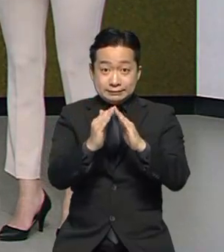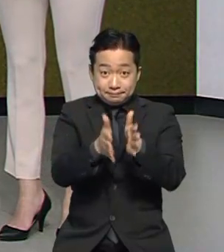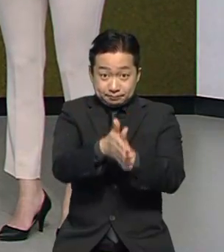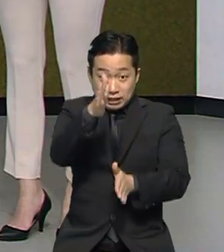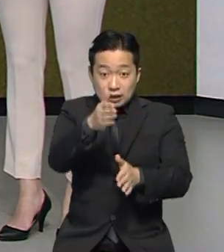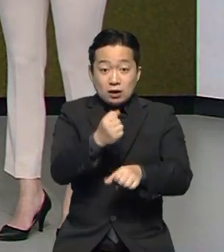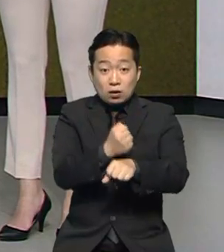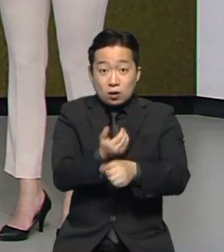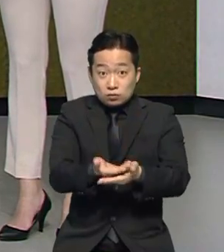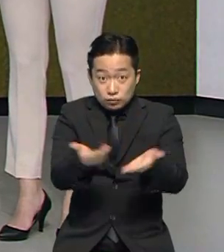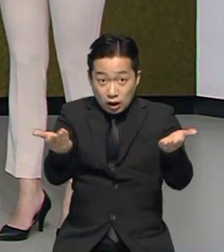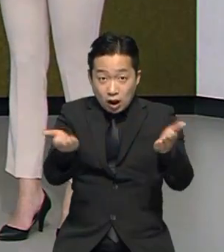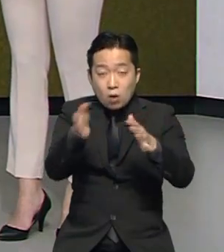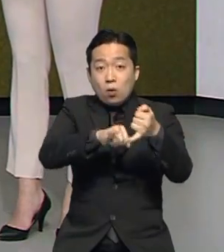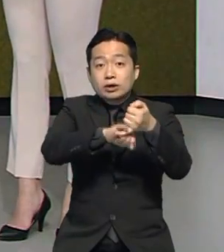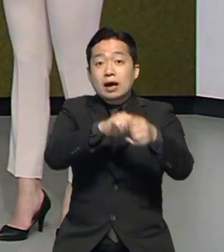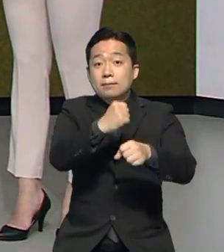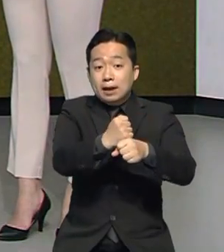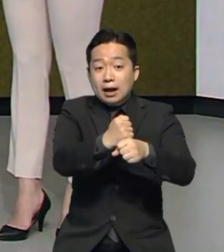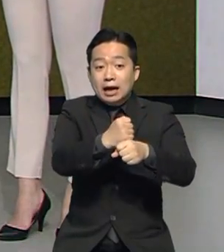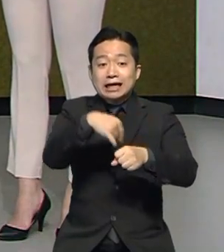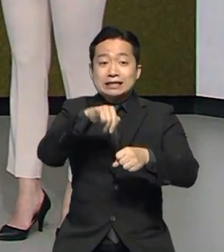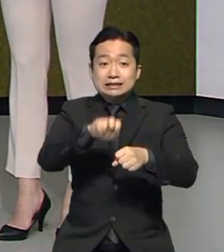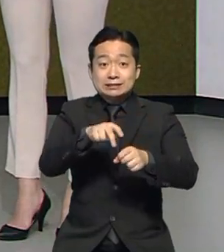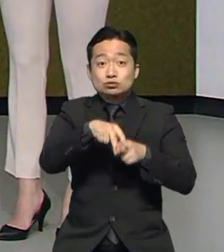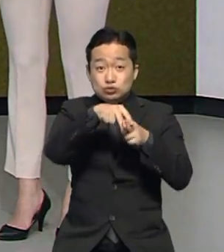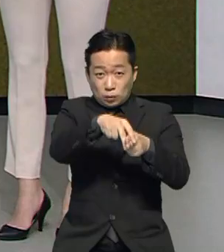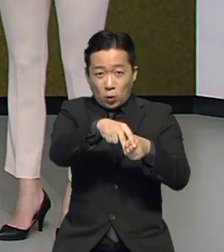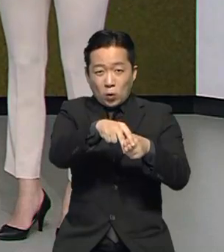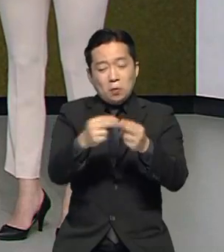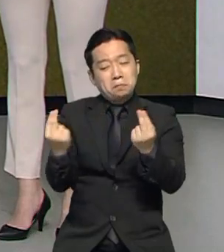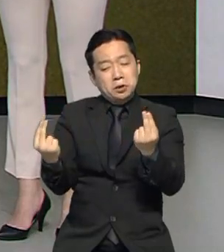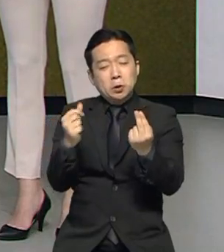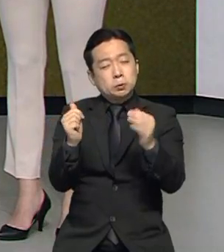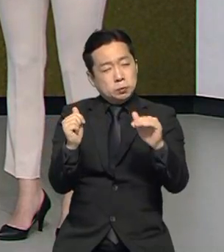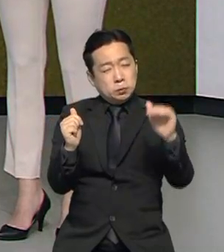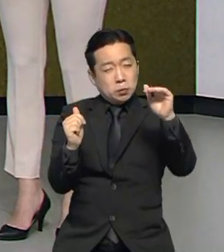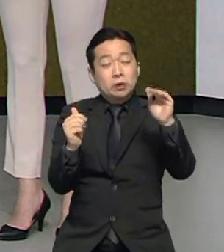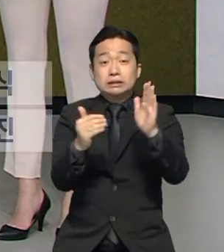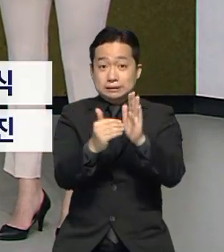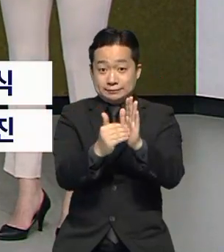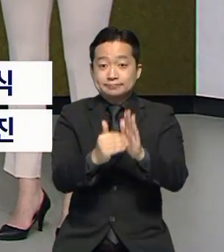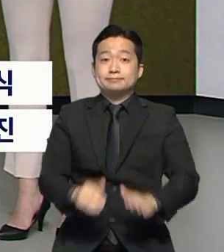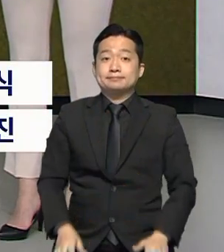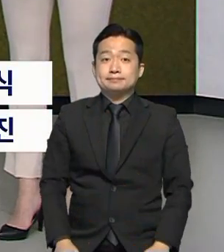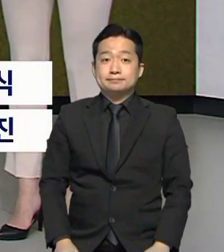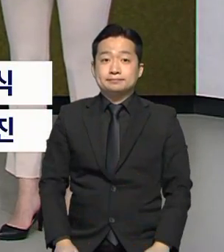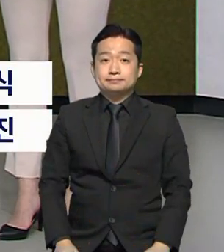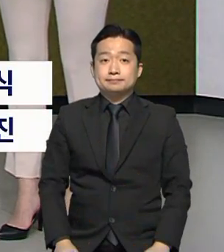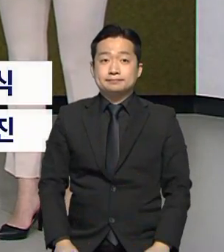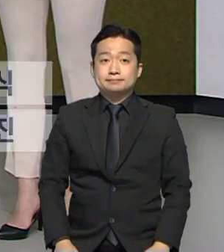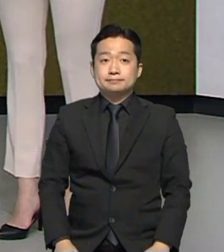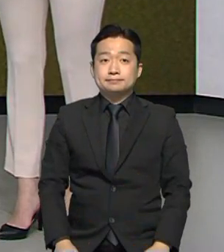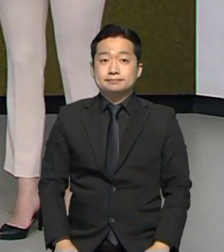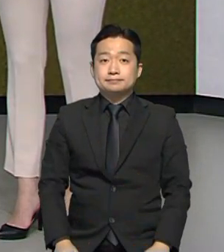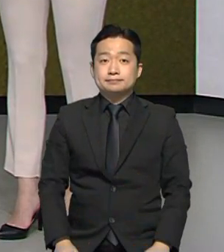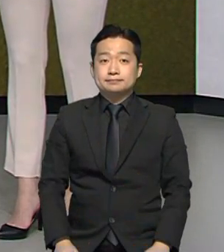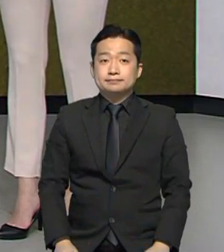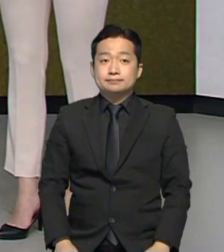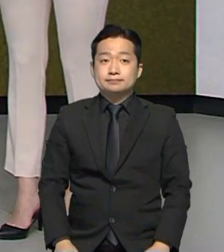같은 공약 추진 체계를 제시한 심상정 후보가 상대적으로 높은 점수를 기록했습니다. SBS